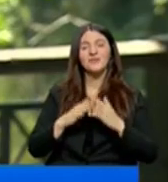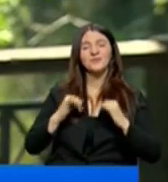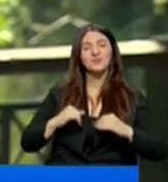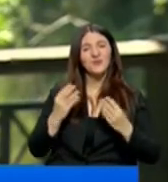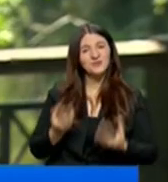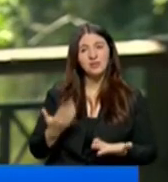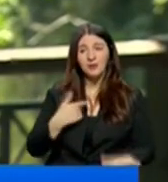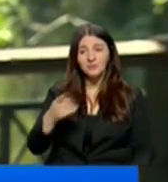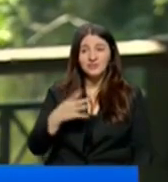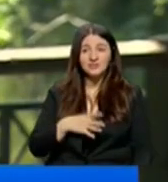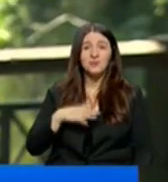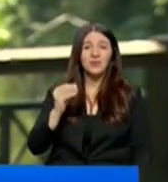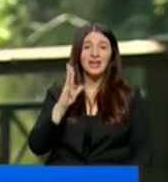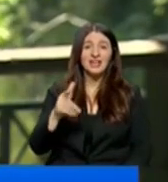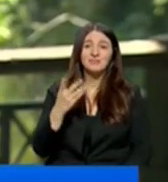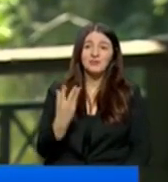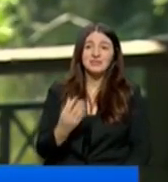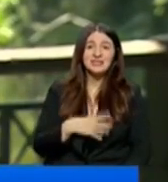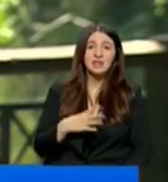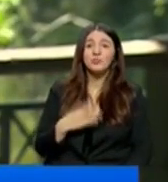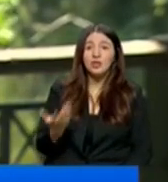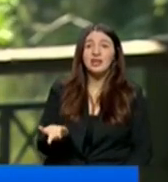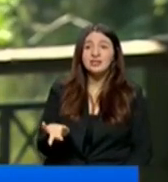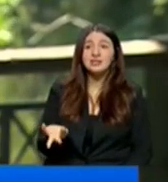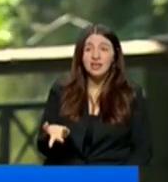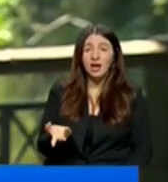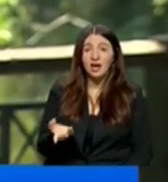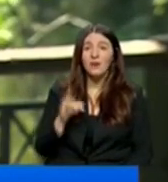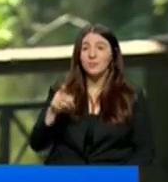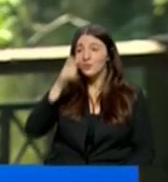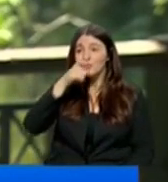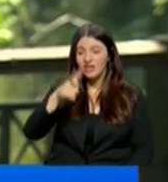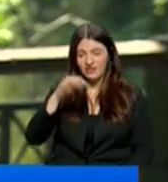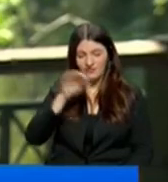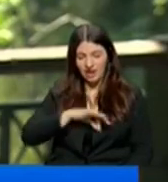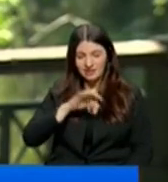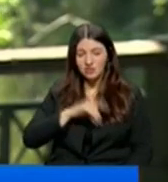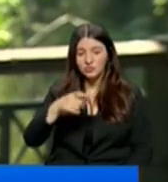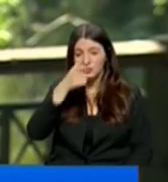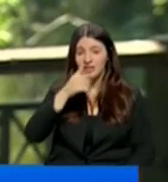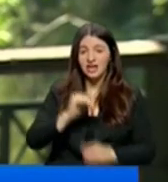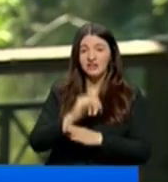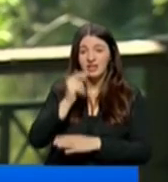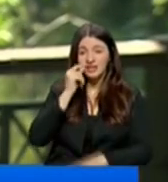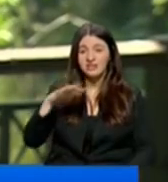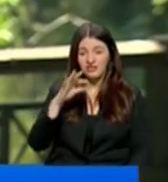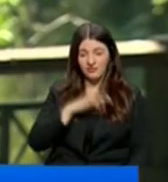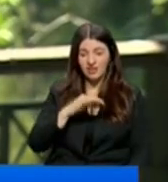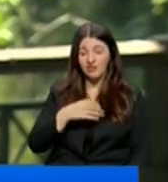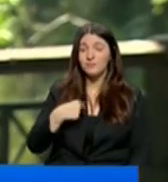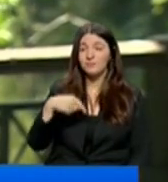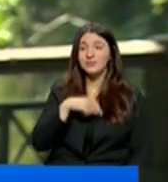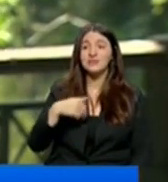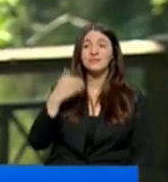huzur olsun. Ben bunu istiyorum. Öyle geçmesini isterim. Dolayısıyla bu ülkenin çıkarları, bu ülkede yaşayan insanların çıkarları ve